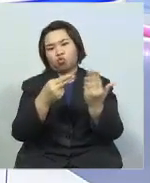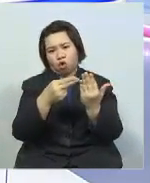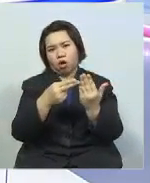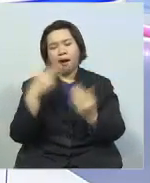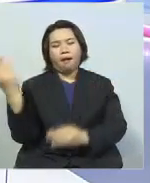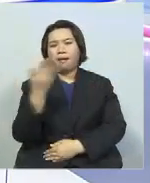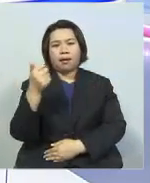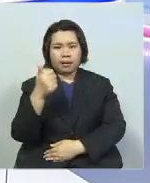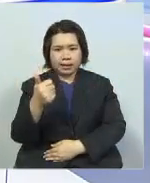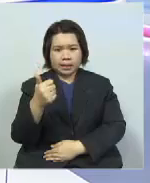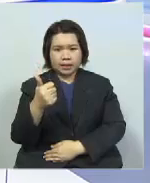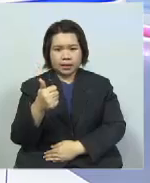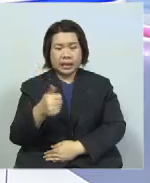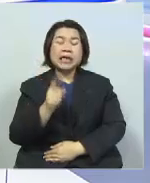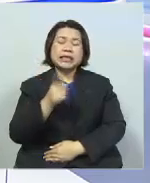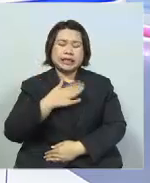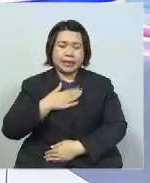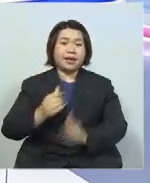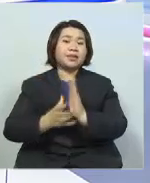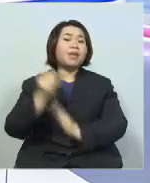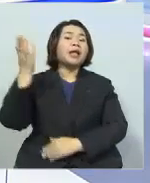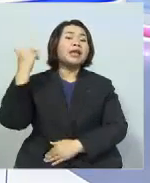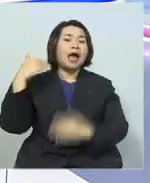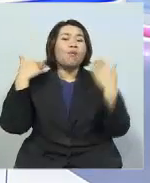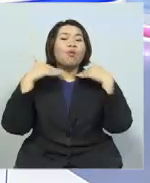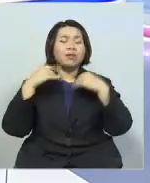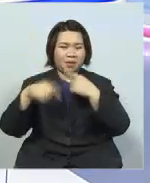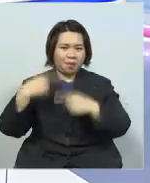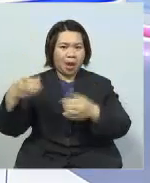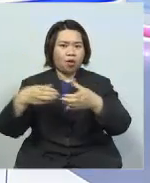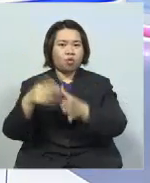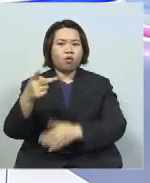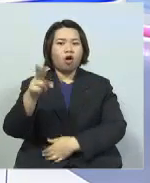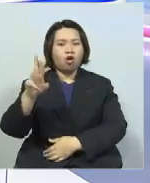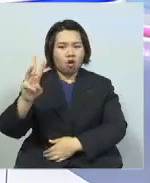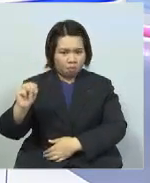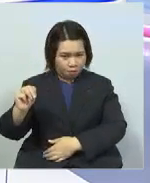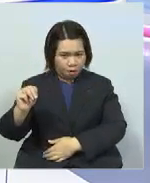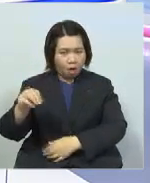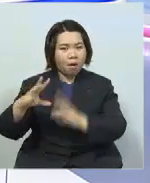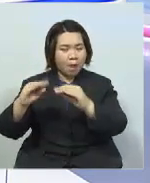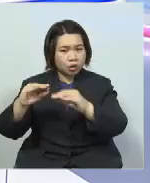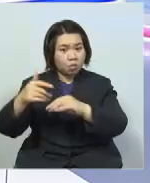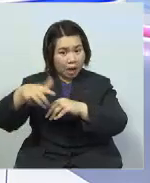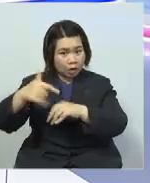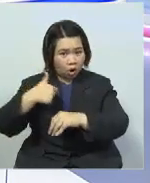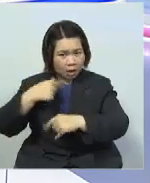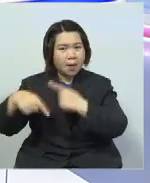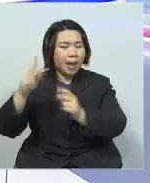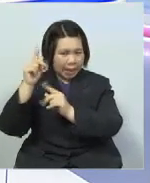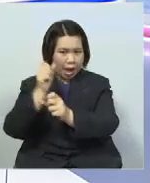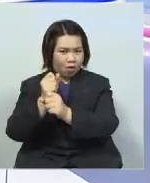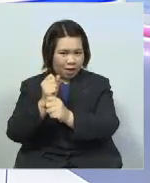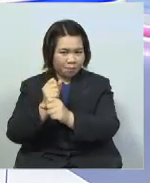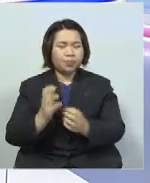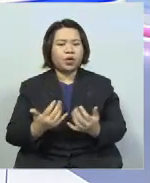ากาศดีจริงๆเพราะว่าอาทิตย์ที่แล้วสัปดาห์ที่ผ่านมาก็เพิ่งไปมากับคณะรัฐมนตรีสัญจรบรรยากาศดีน่าท่องเที่ยวแล้วก็ที่สำคัญนะคะตอน